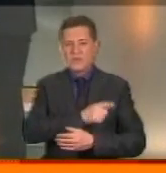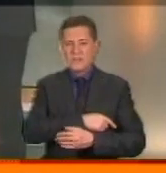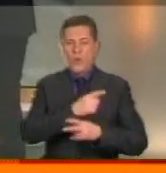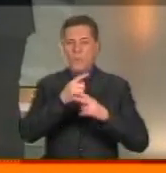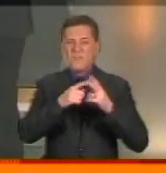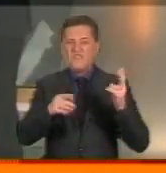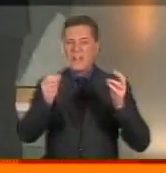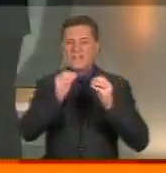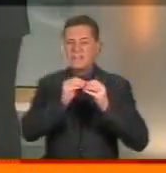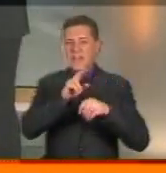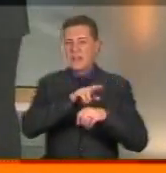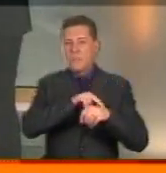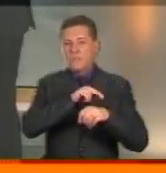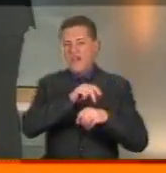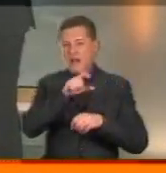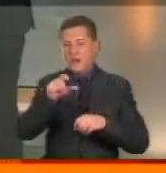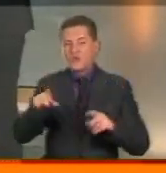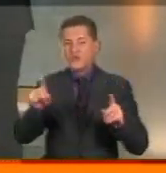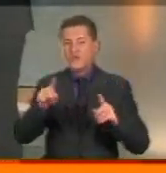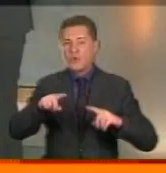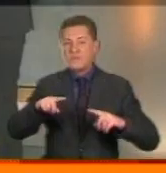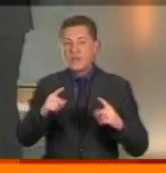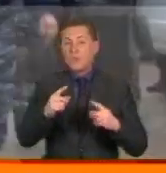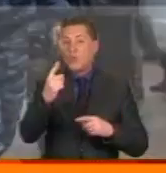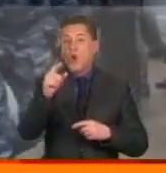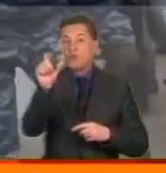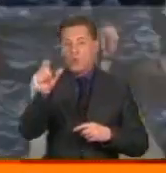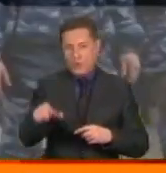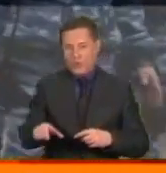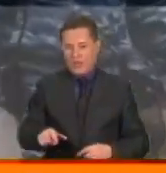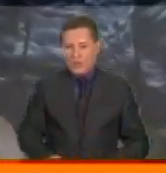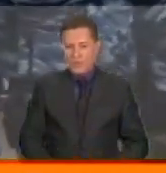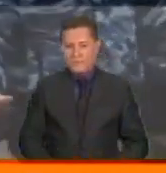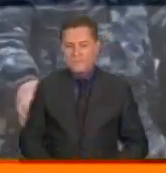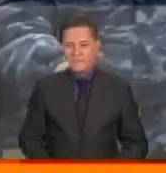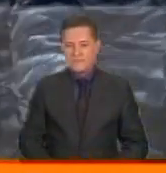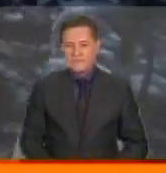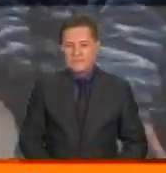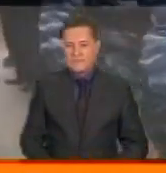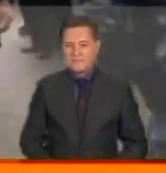Півтора десятки правоохоронців, аби затримати одну людину.